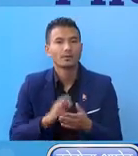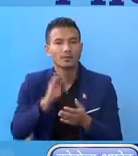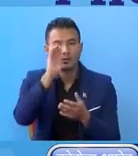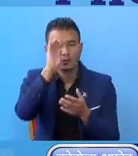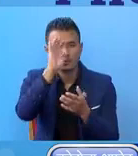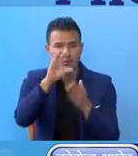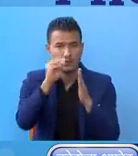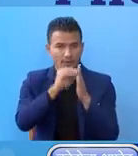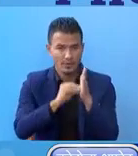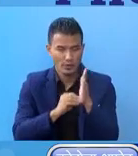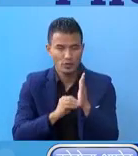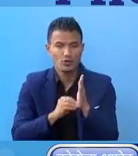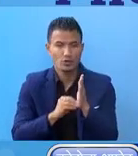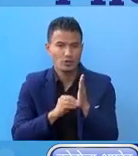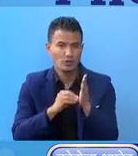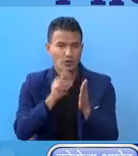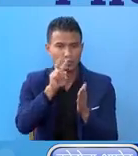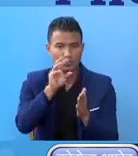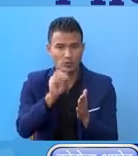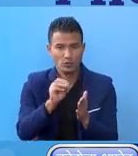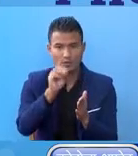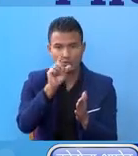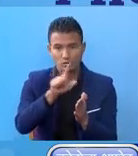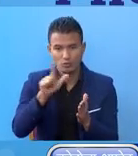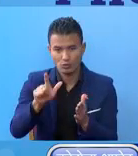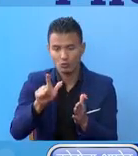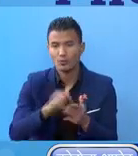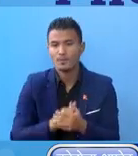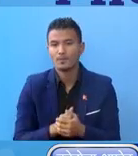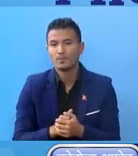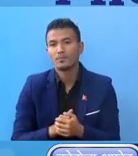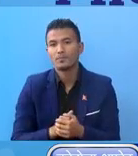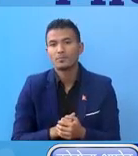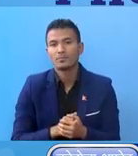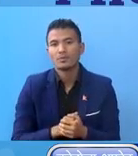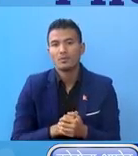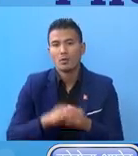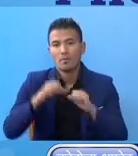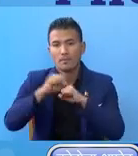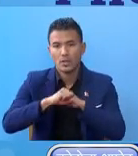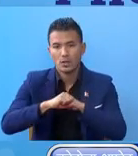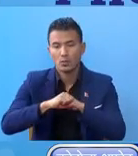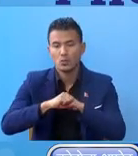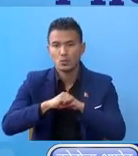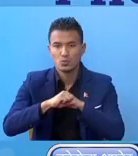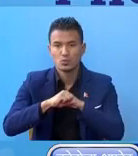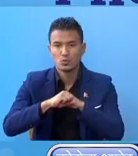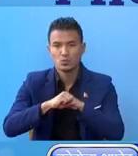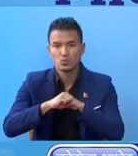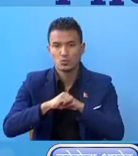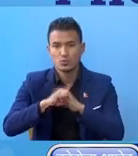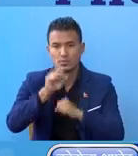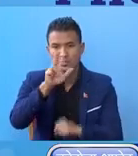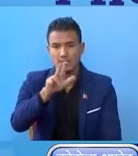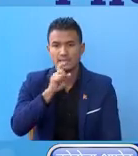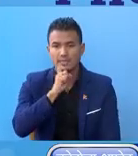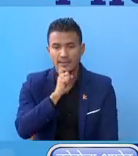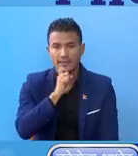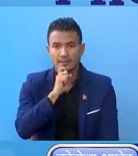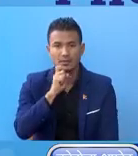सूचनाको विवरण यस प्रकार छ। मिति 2077 भदौ 8